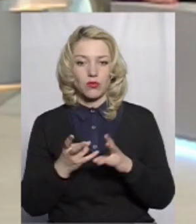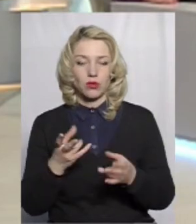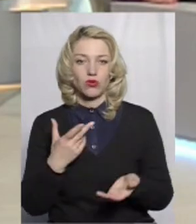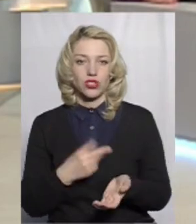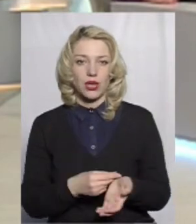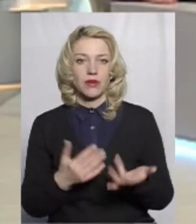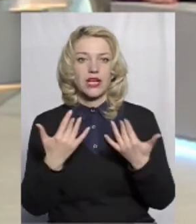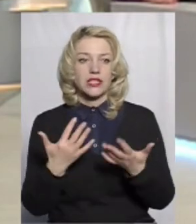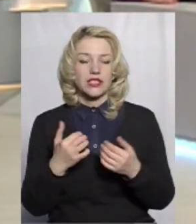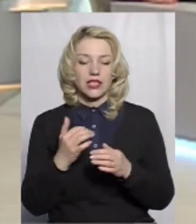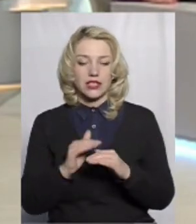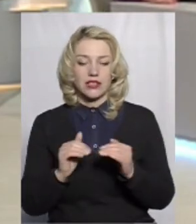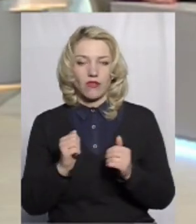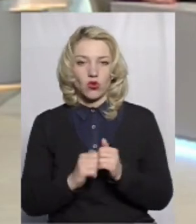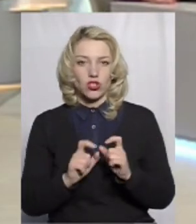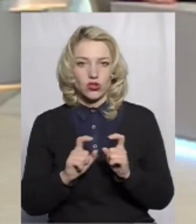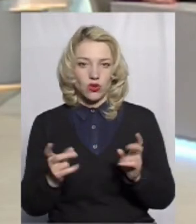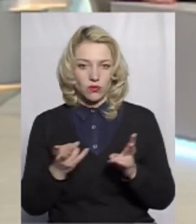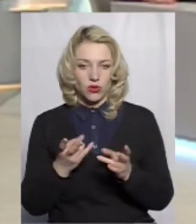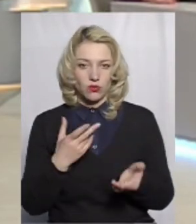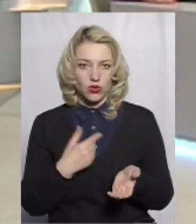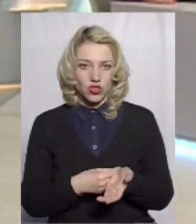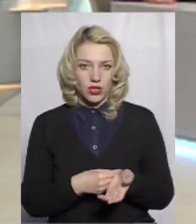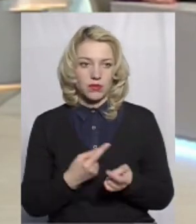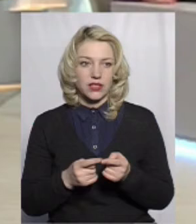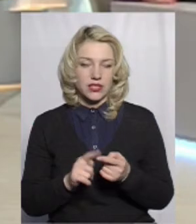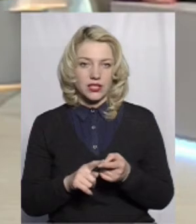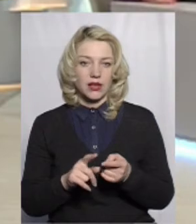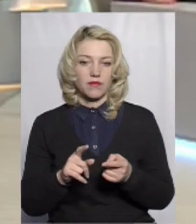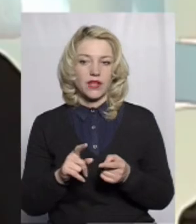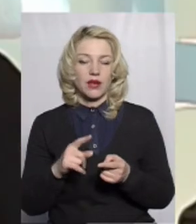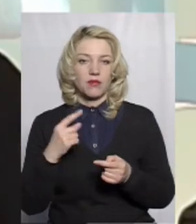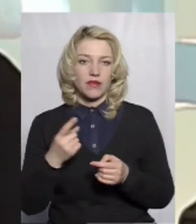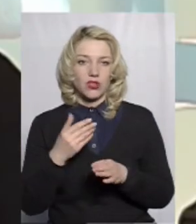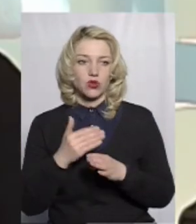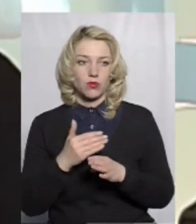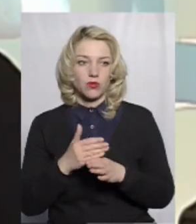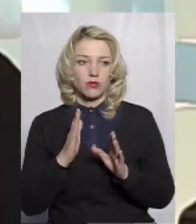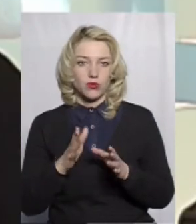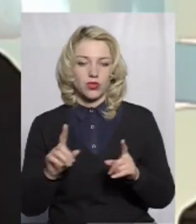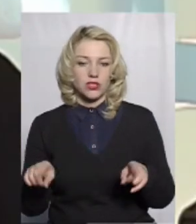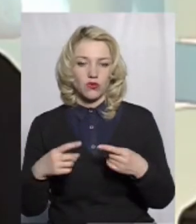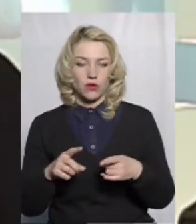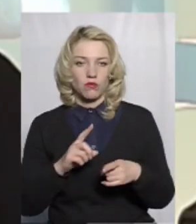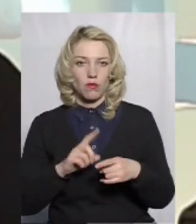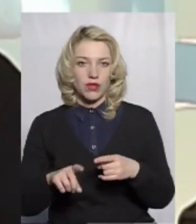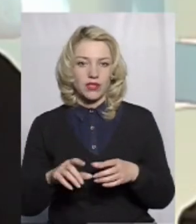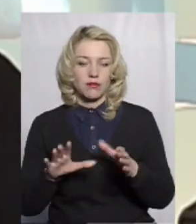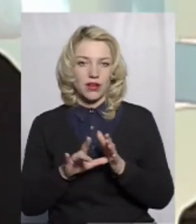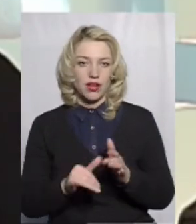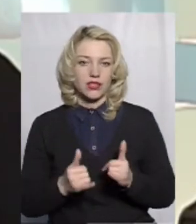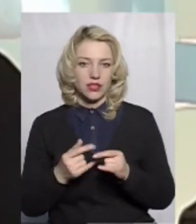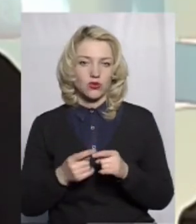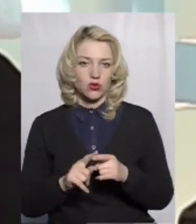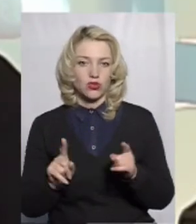щеплень, скільки дітей в кожній школі потребує щеплень, центрами первинної допомоги будуть створені мобільні бригади для того, щоб